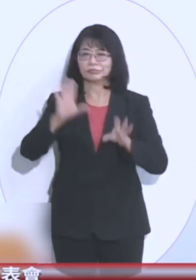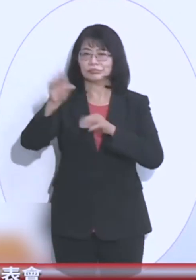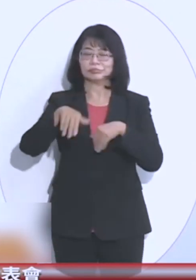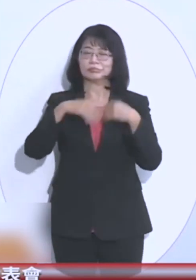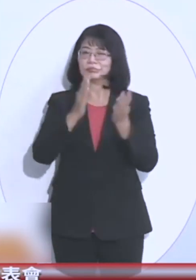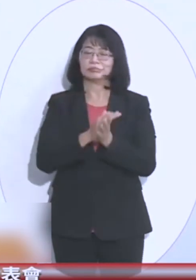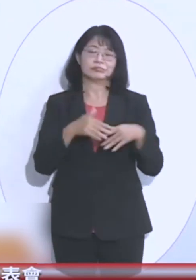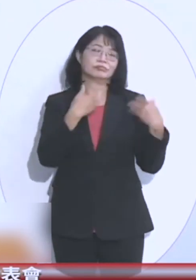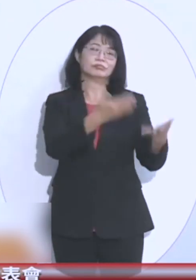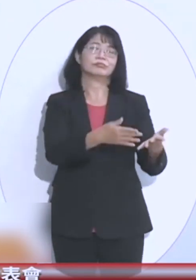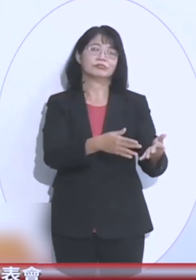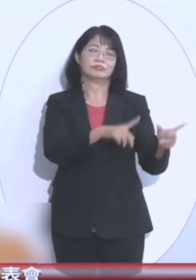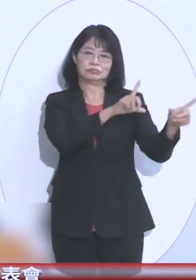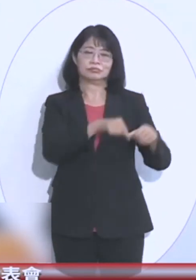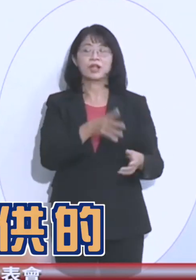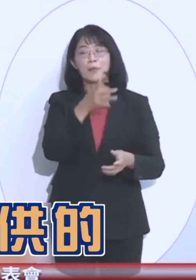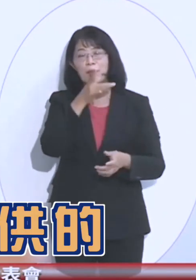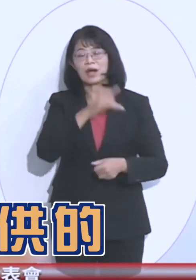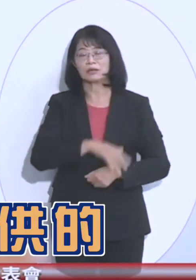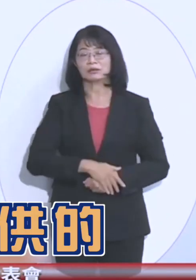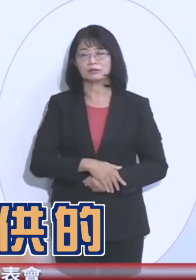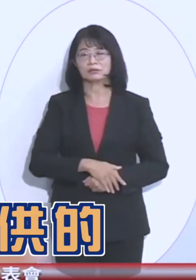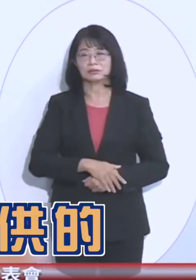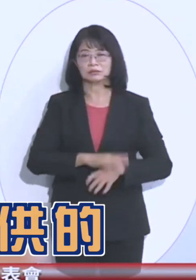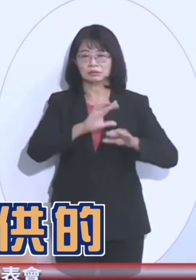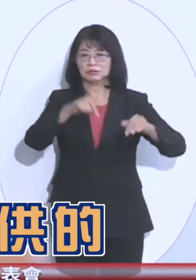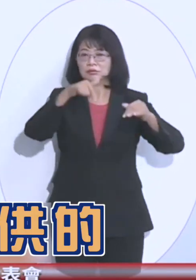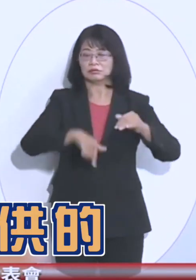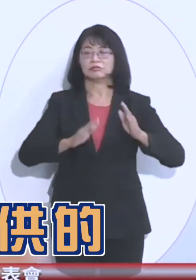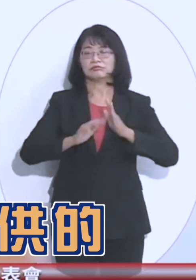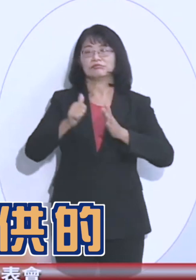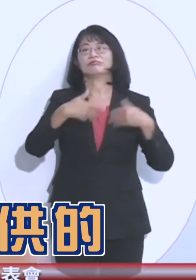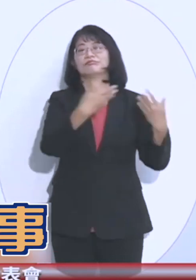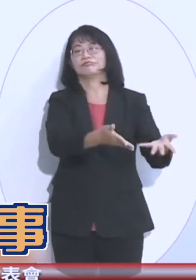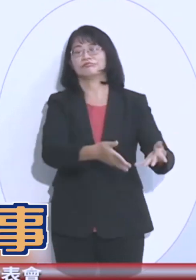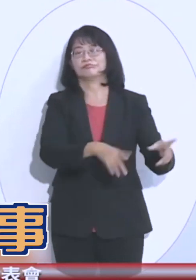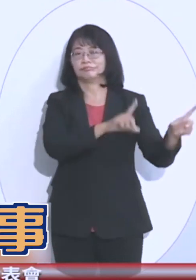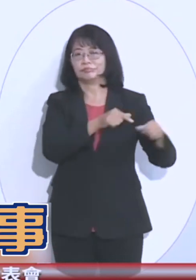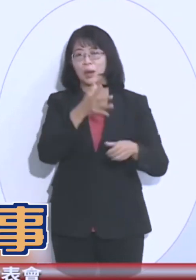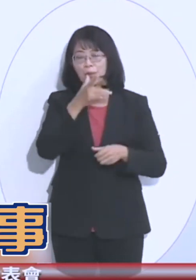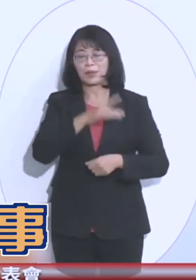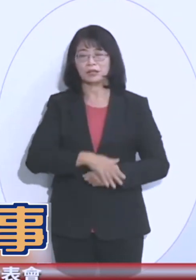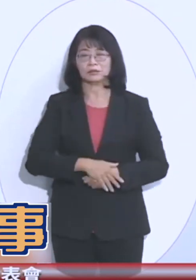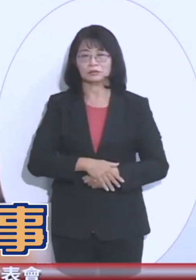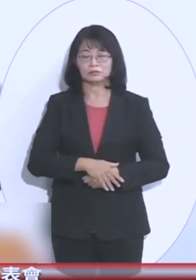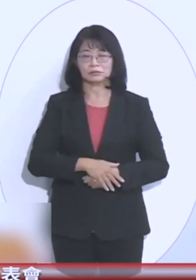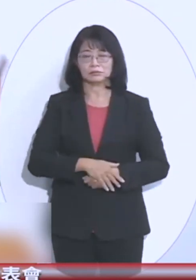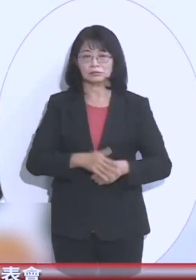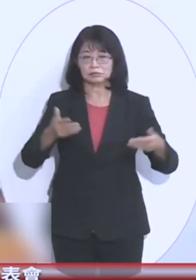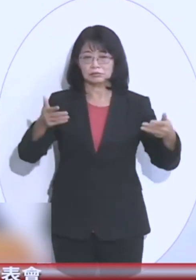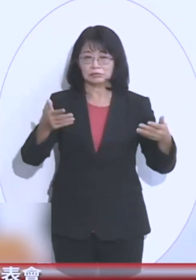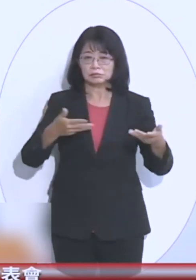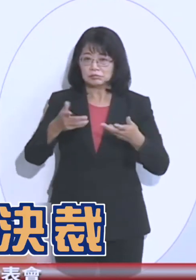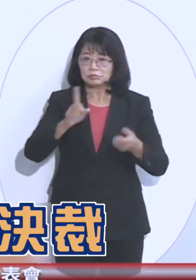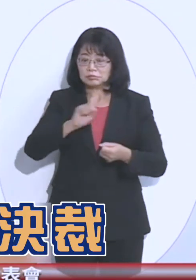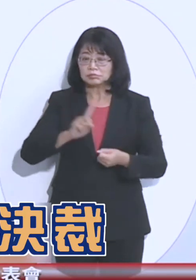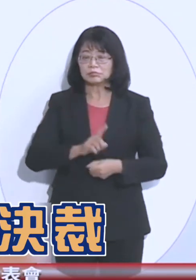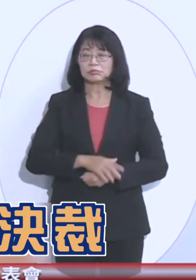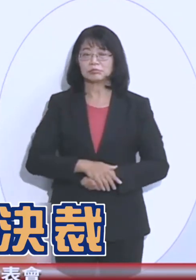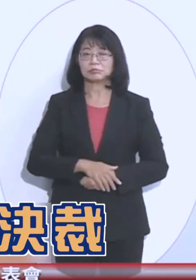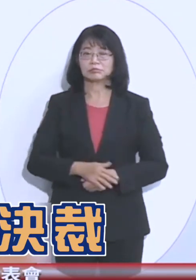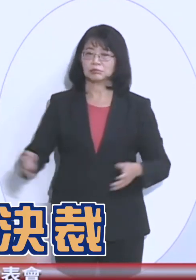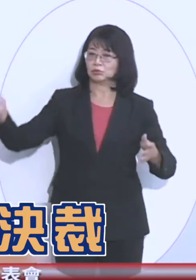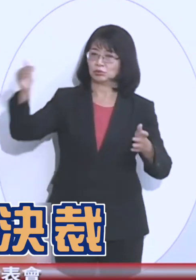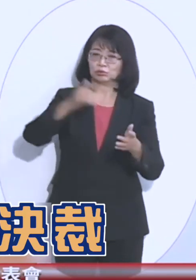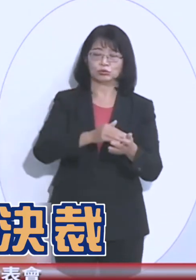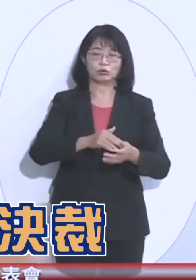提给伊的，叫伊安尼讲、安尼讲、安尼讲，拢遐地下市长提供的。所以要做啥物代志，要做啥物代志，最后伊